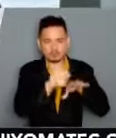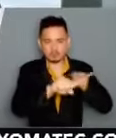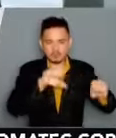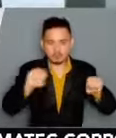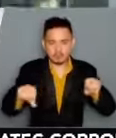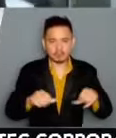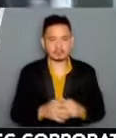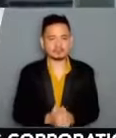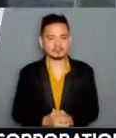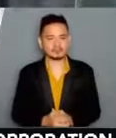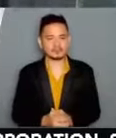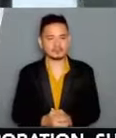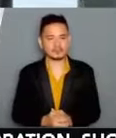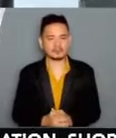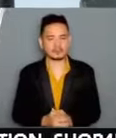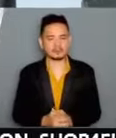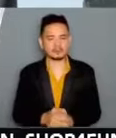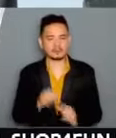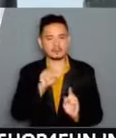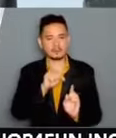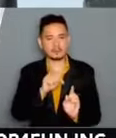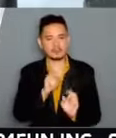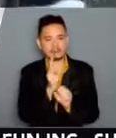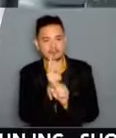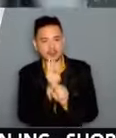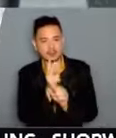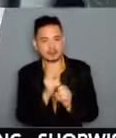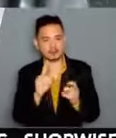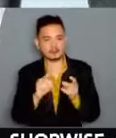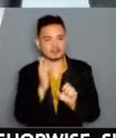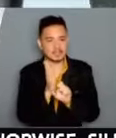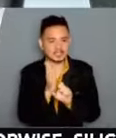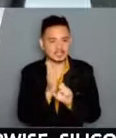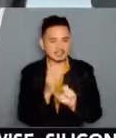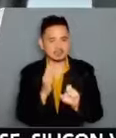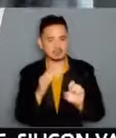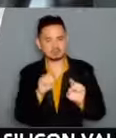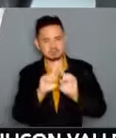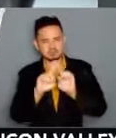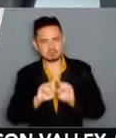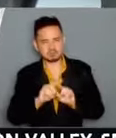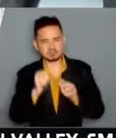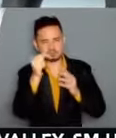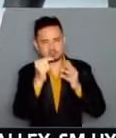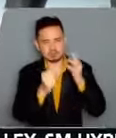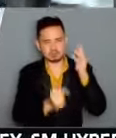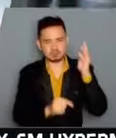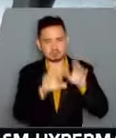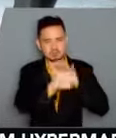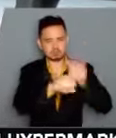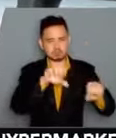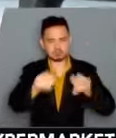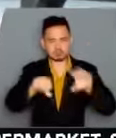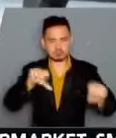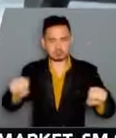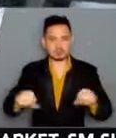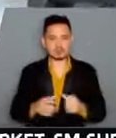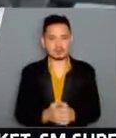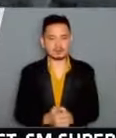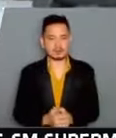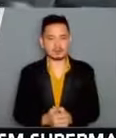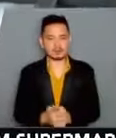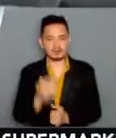van ang nahuling Dumaan pa rin sa busway sa kabila ng madalas na operasyon ng saic laban dito tila hindi maubos sa mga driver na